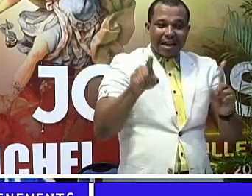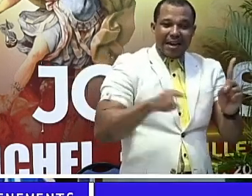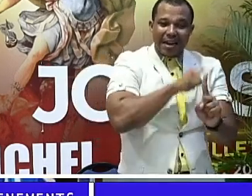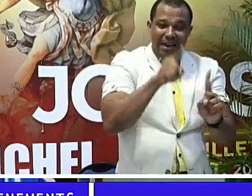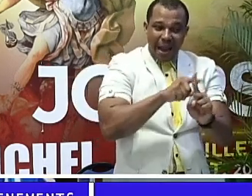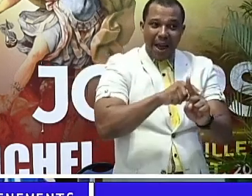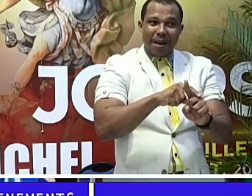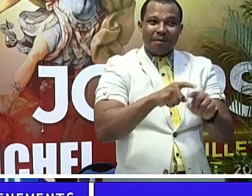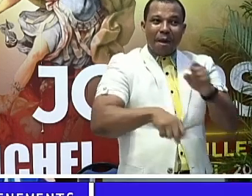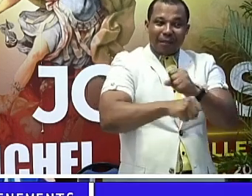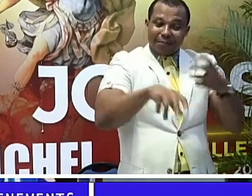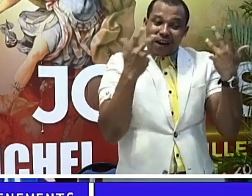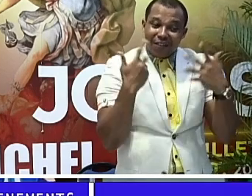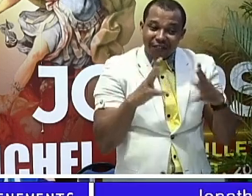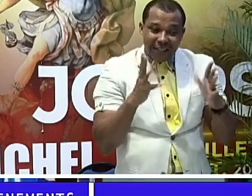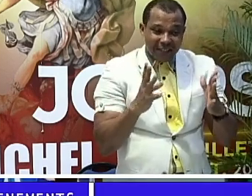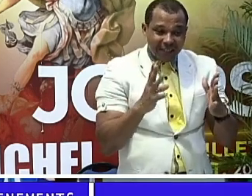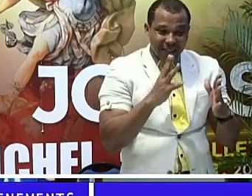le fini,